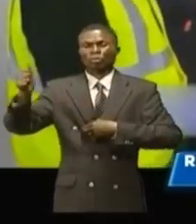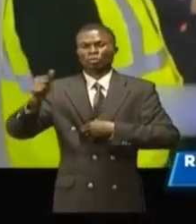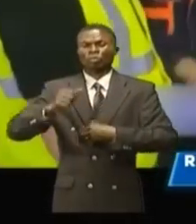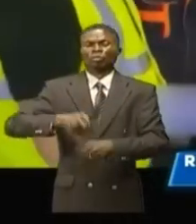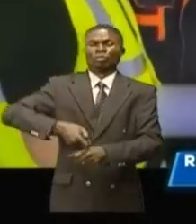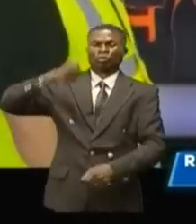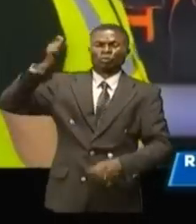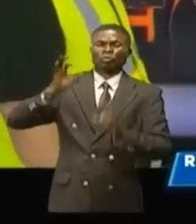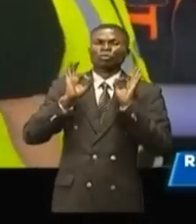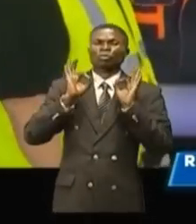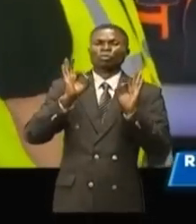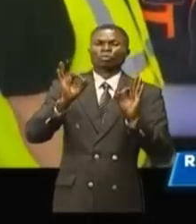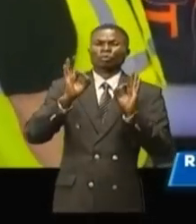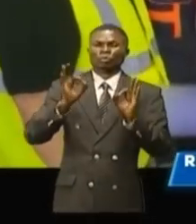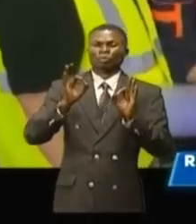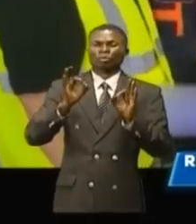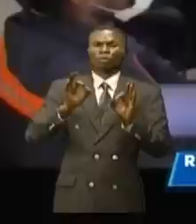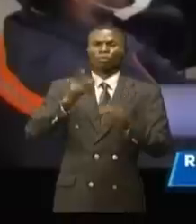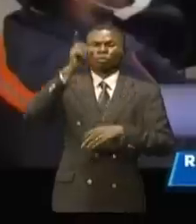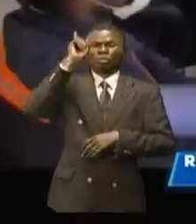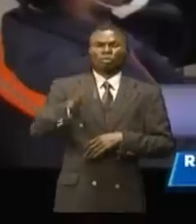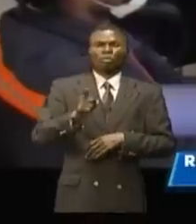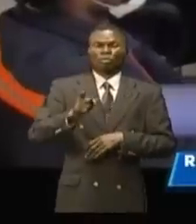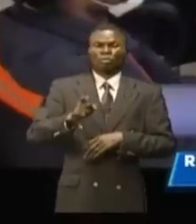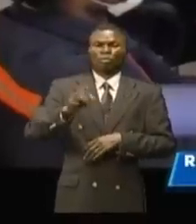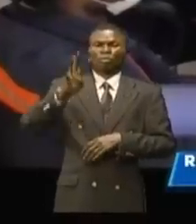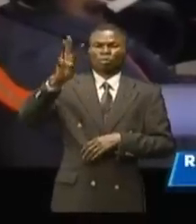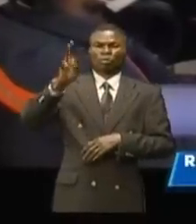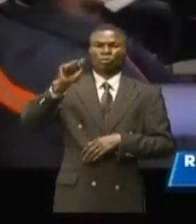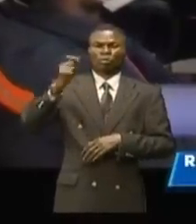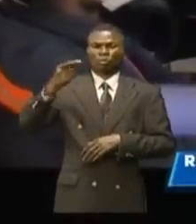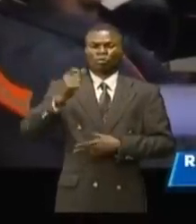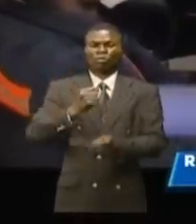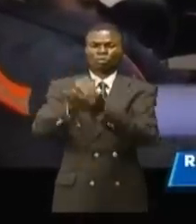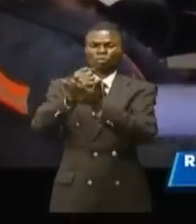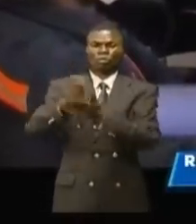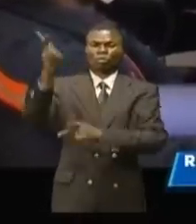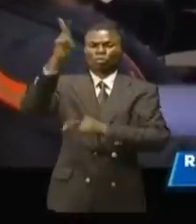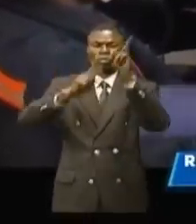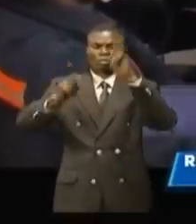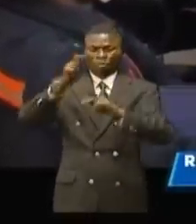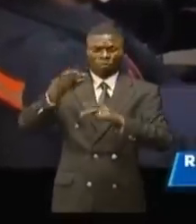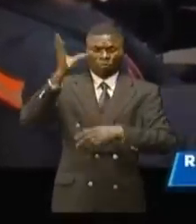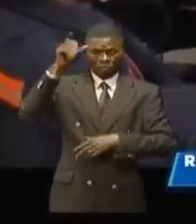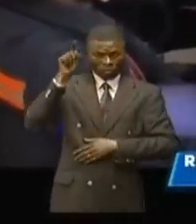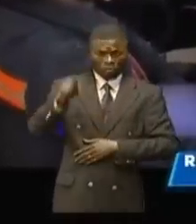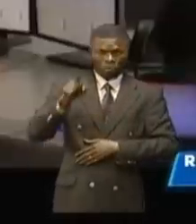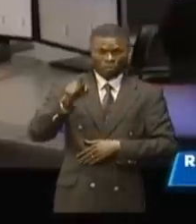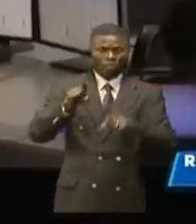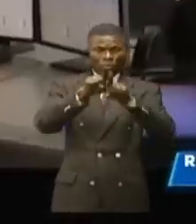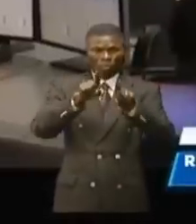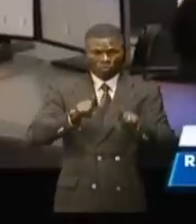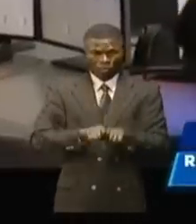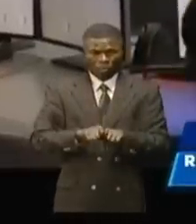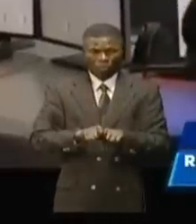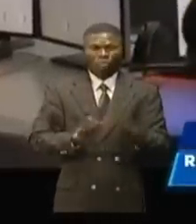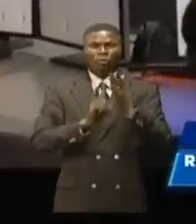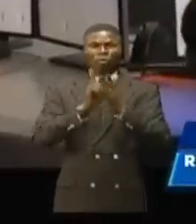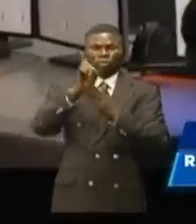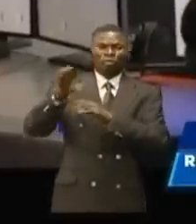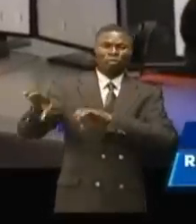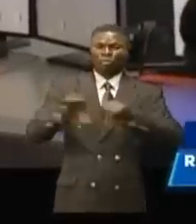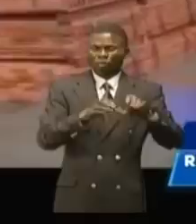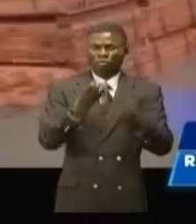centrales hydroélectriques d'environ 100 MW qui pourront desservir la population des 7 contrées, mais aussi booster les